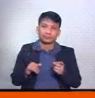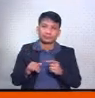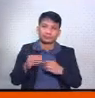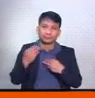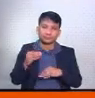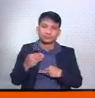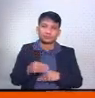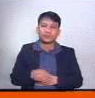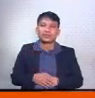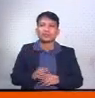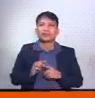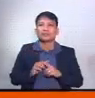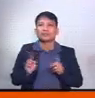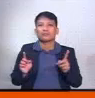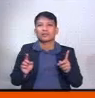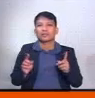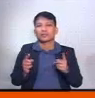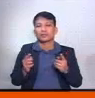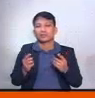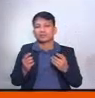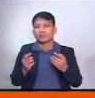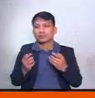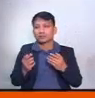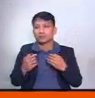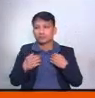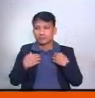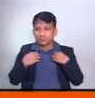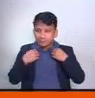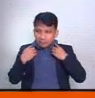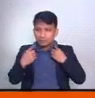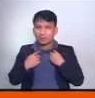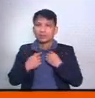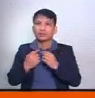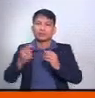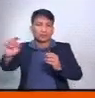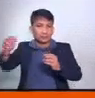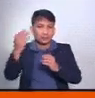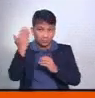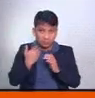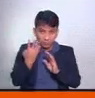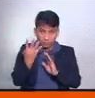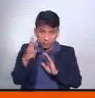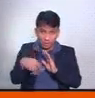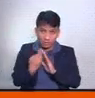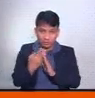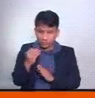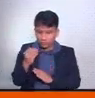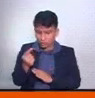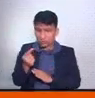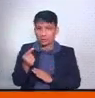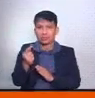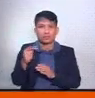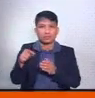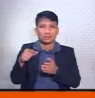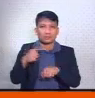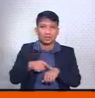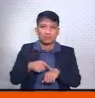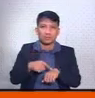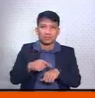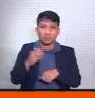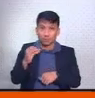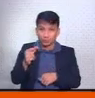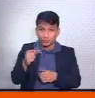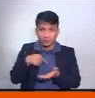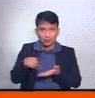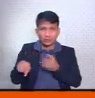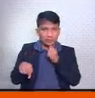minimum. Opo. Pero, ang siste... Yung 4 na oras po. Yun. Hindi binabayaran. Doon nagkatalo. Yes po, Idol. Hindi binabayaran po yung 4